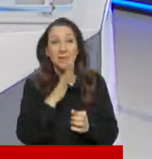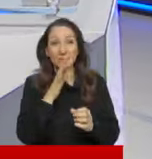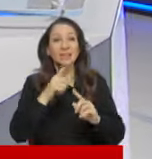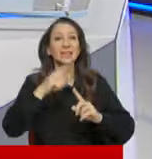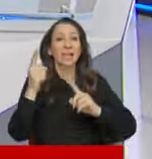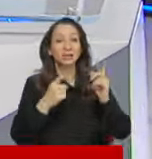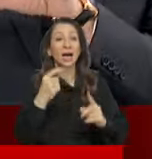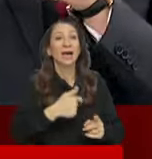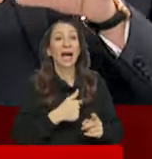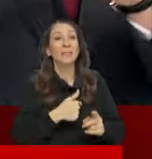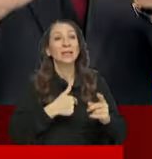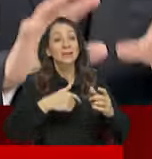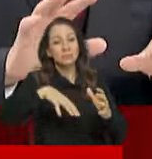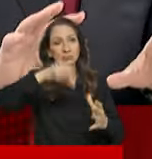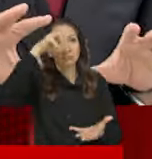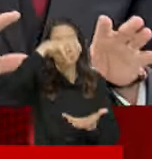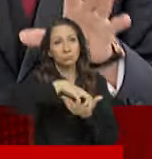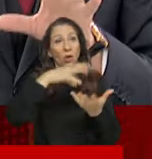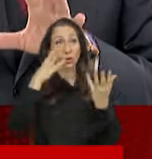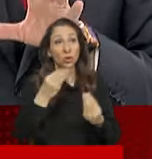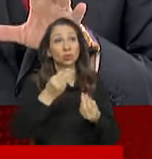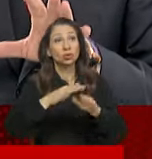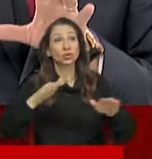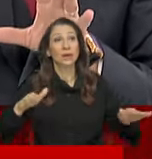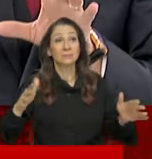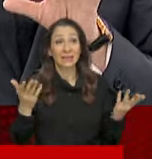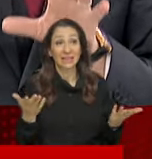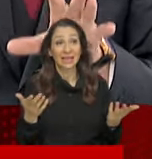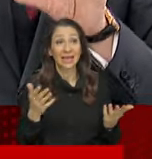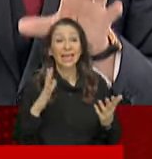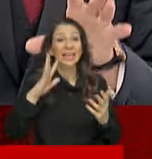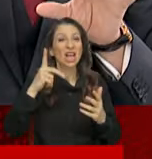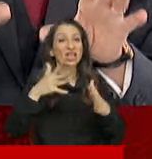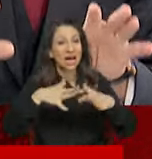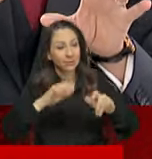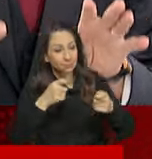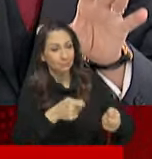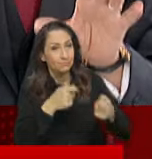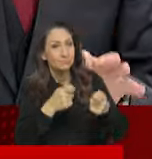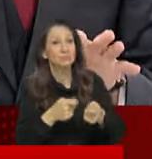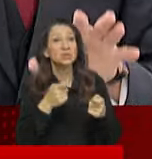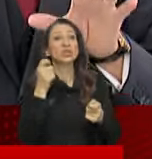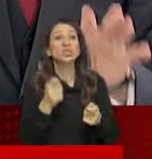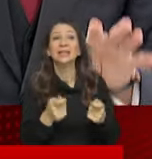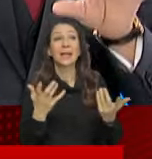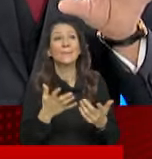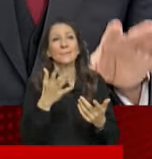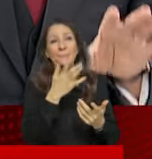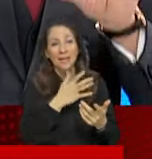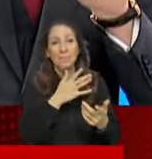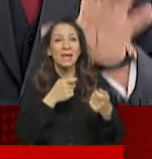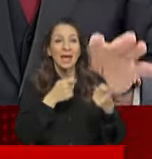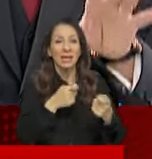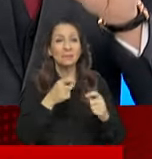teknolojinin kalbinin attığı bir yer olacaktır çocuklarımızı Çünkü geleceğe hazırlamanın olması olmaz koşulu bilimdir